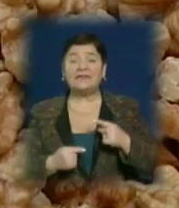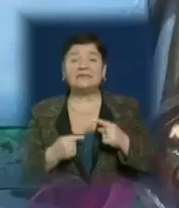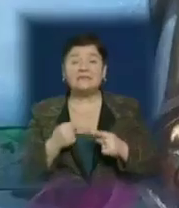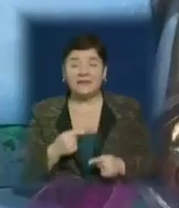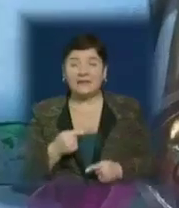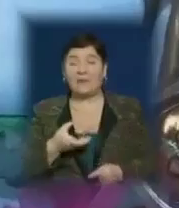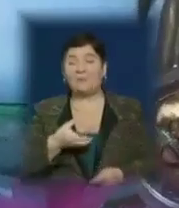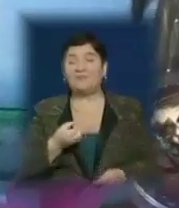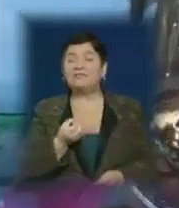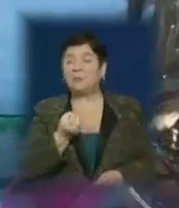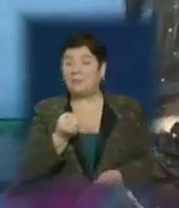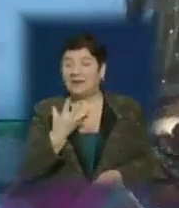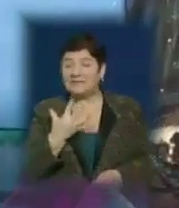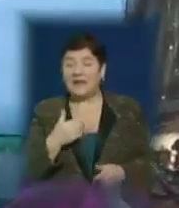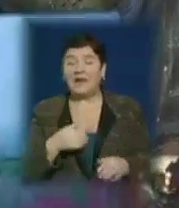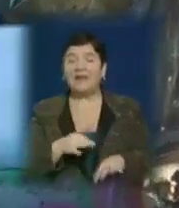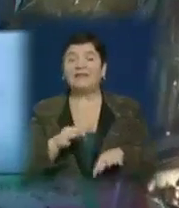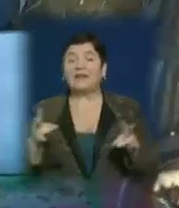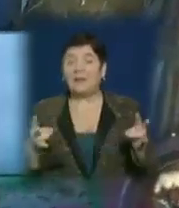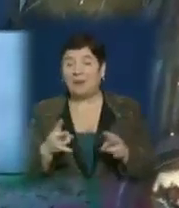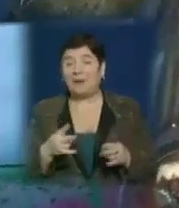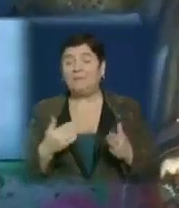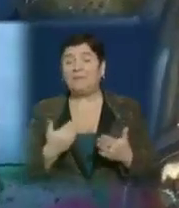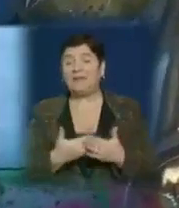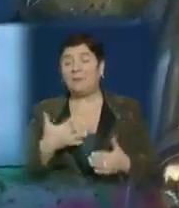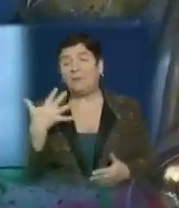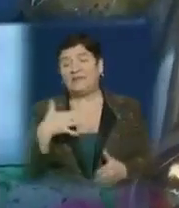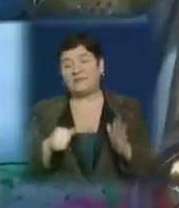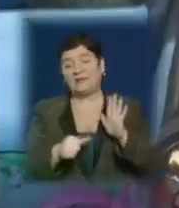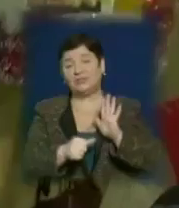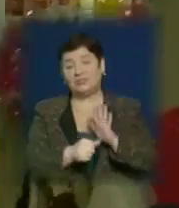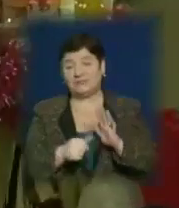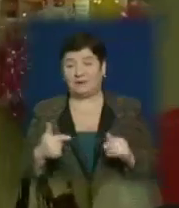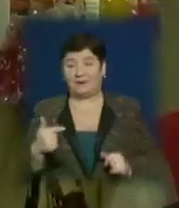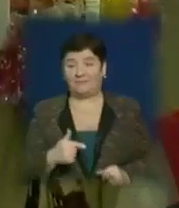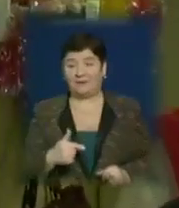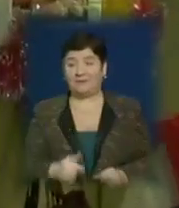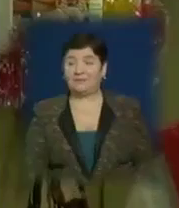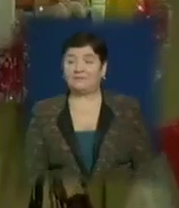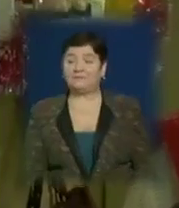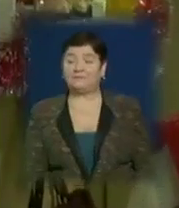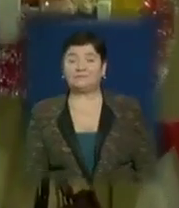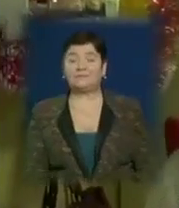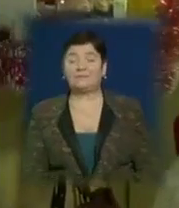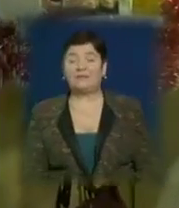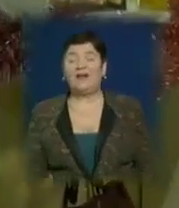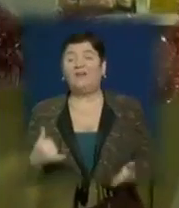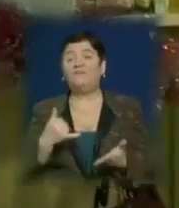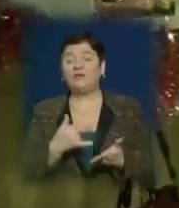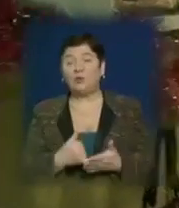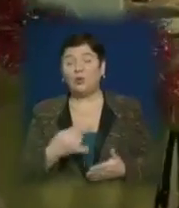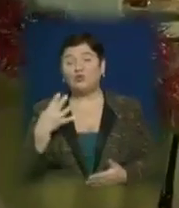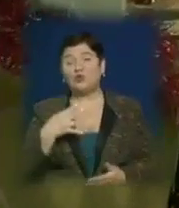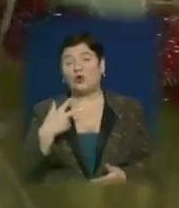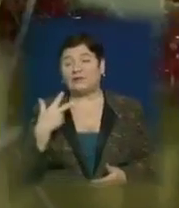новорічний напій – шампанське – доведеться викласти мінімум 56 гривень. Крило у нас по